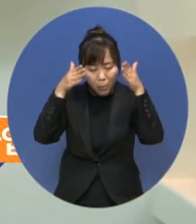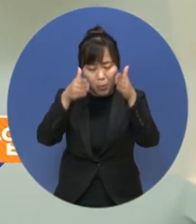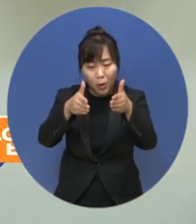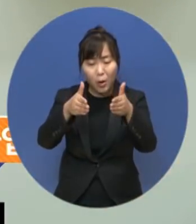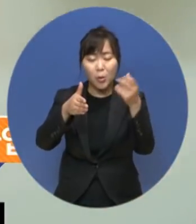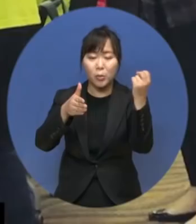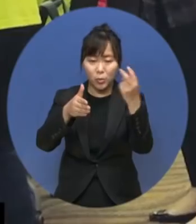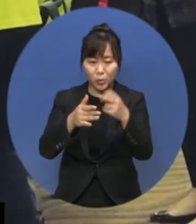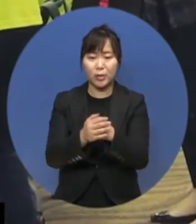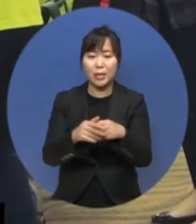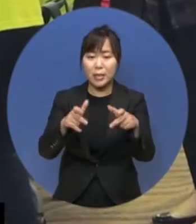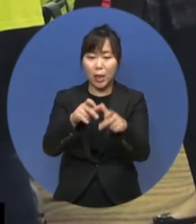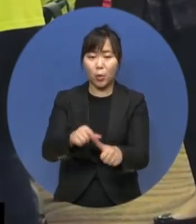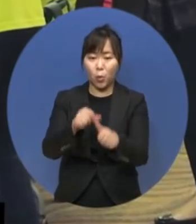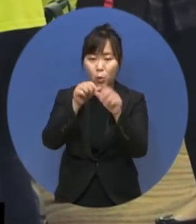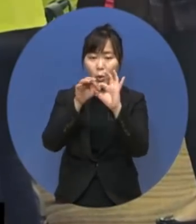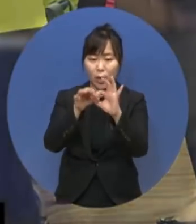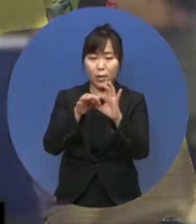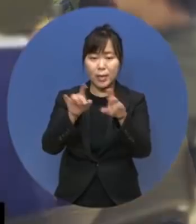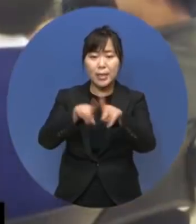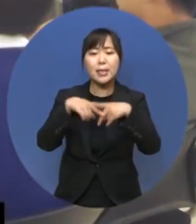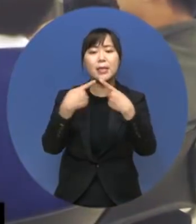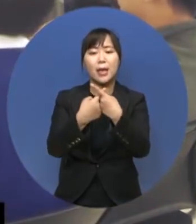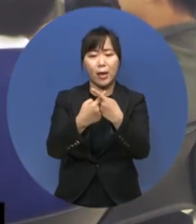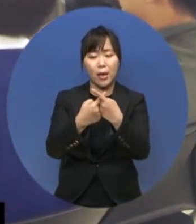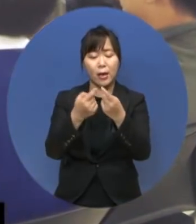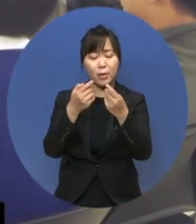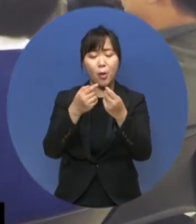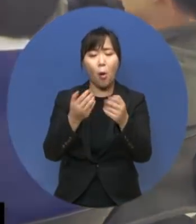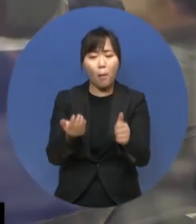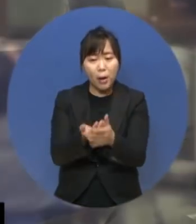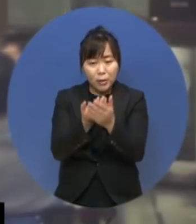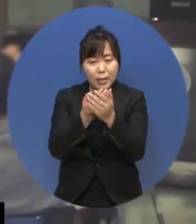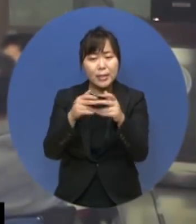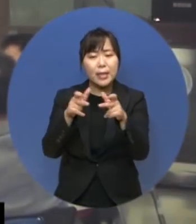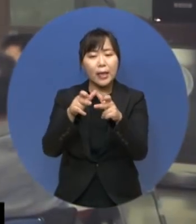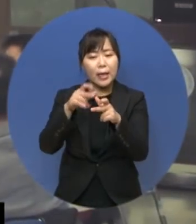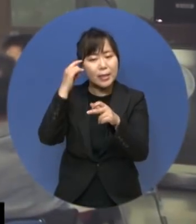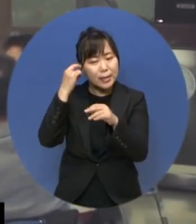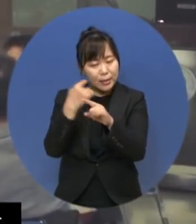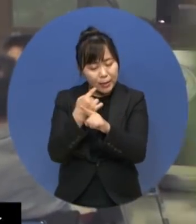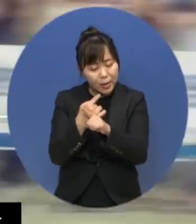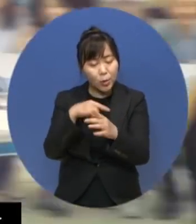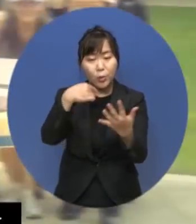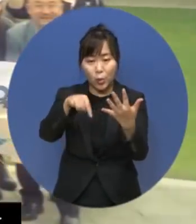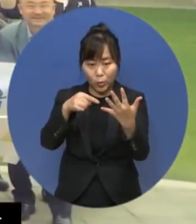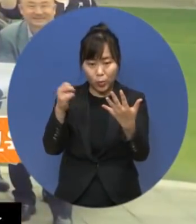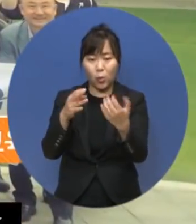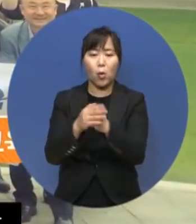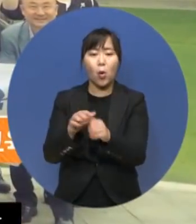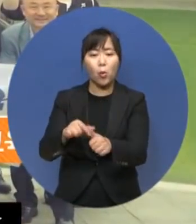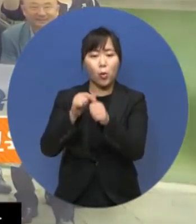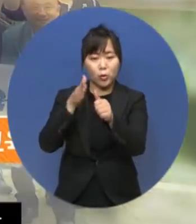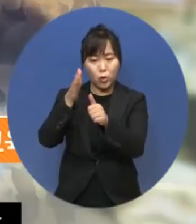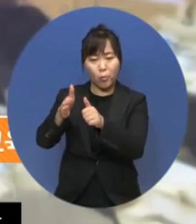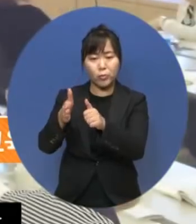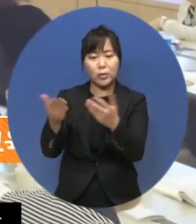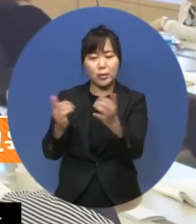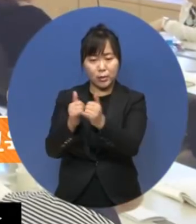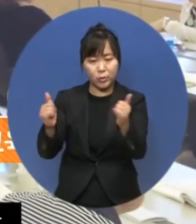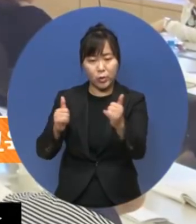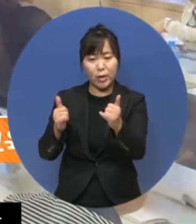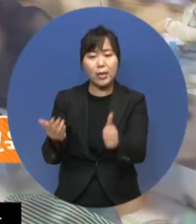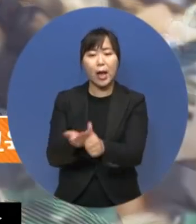있으며 장애인 고용에 대한 이해를 높이는 장애인 인식 개선 교육과 장애인 고용 전문 인력 양성